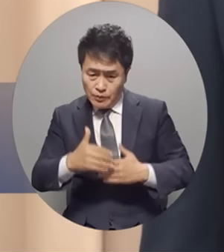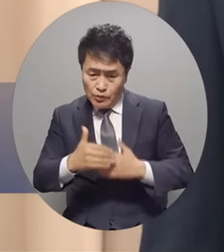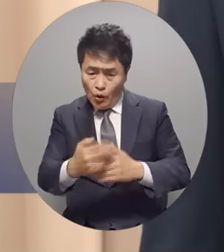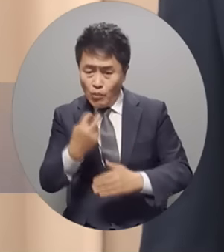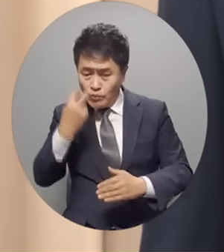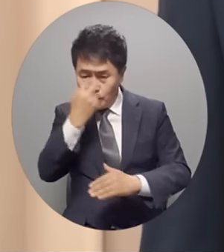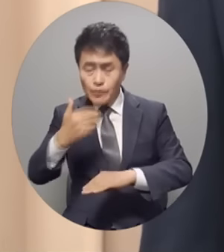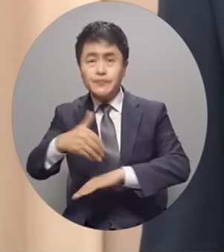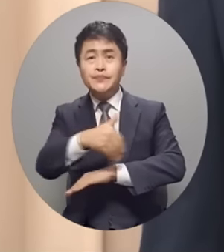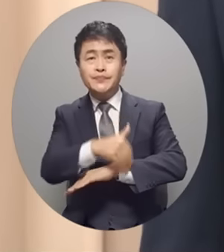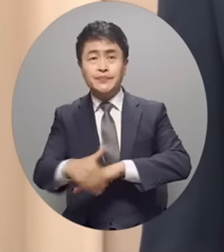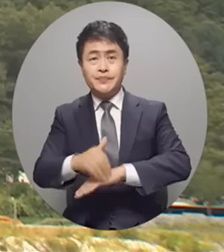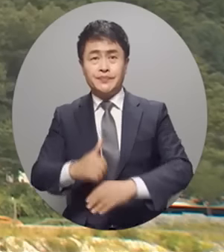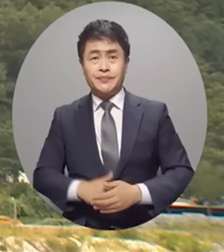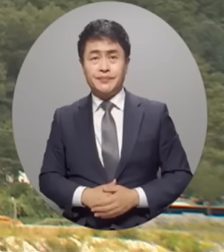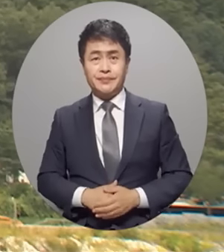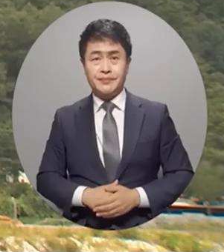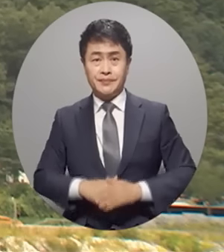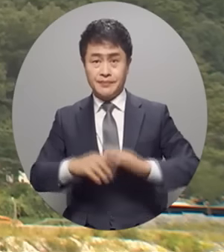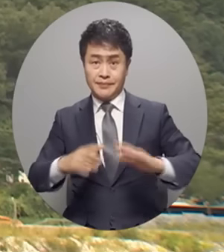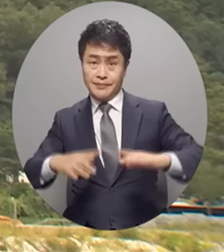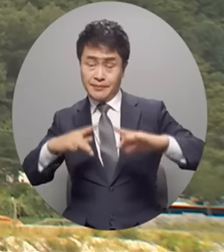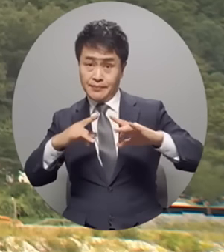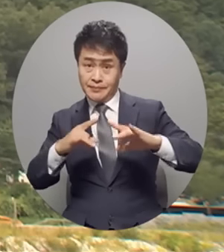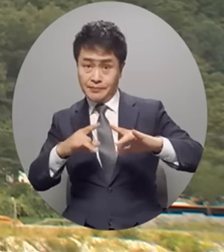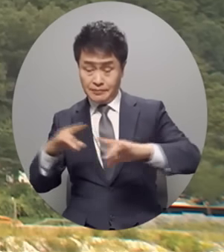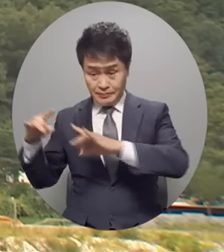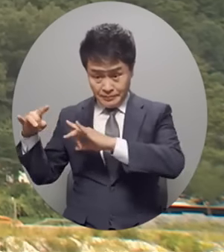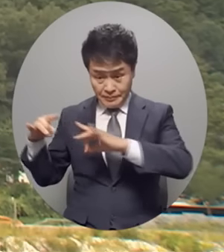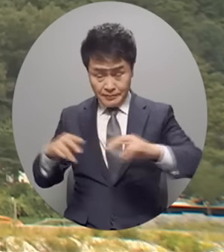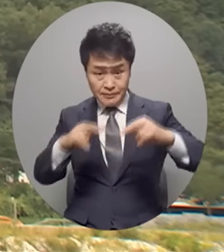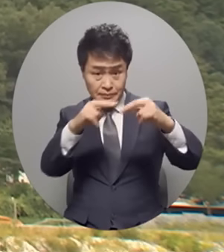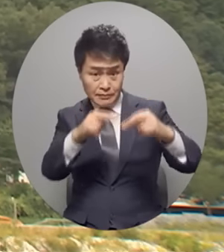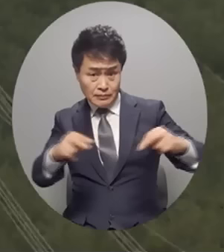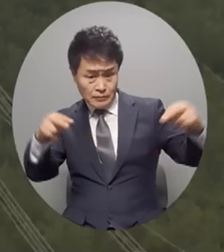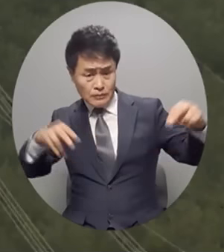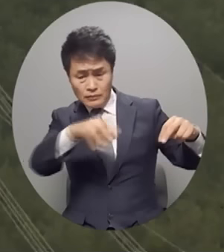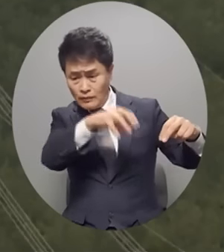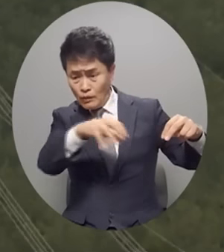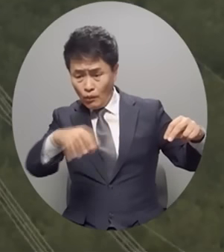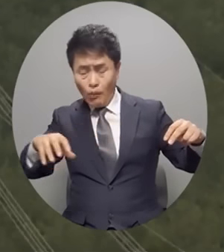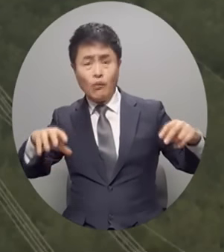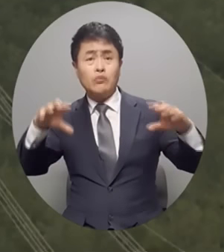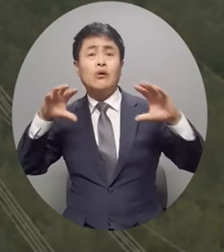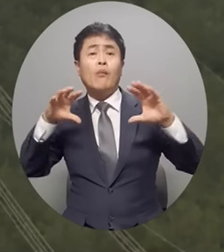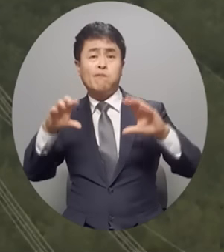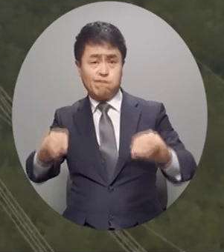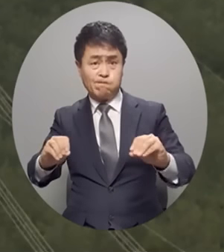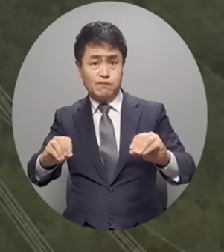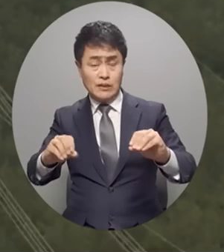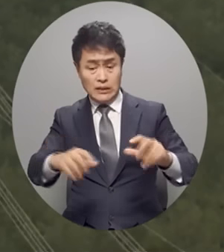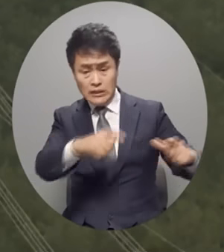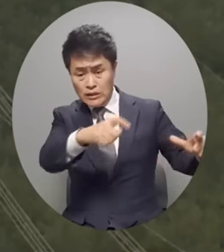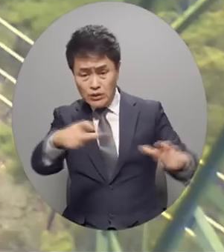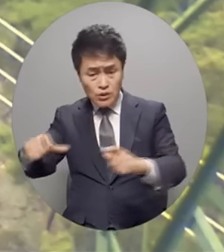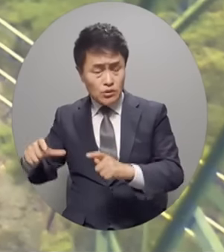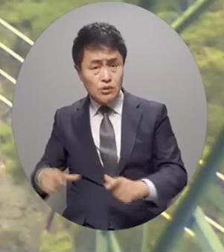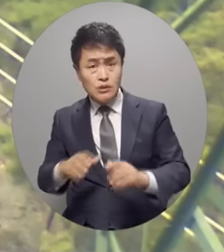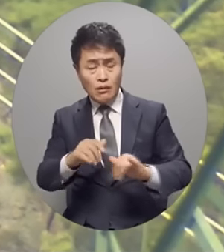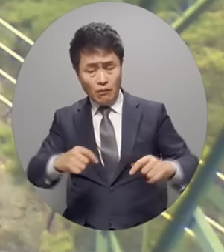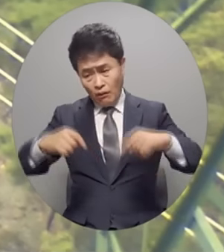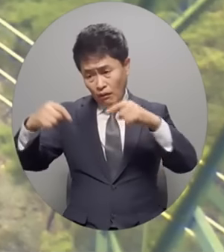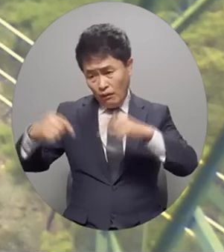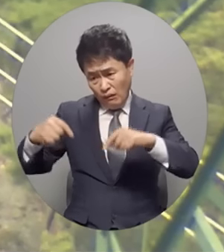검토할 계획입니다. 전기를 나르는 송전선로 건설도 곳곳에서 멈춰섰습니다. 지역 주민들과